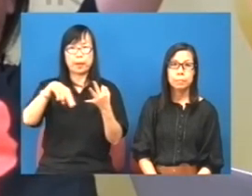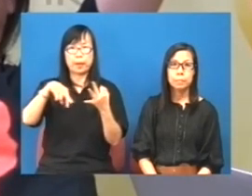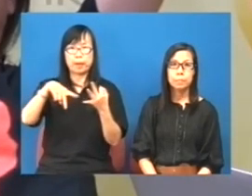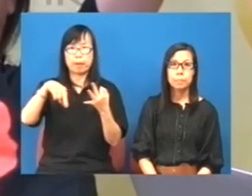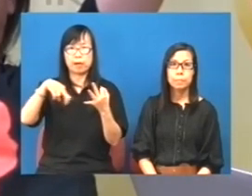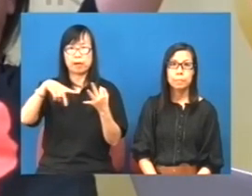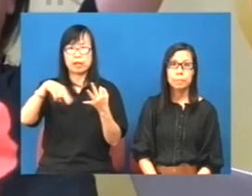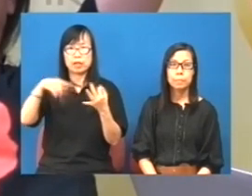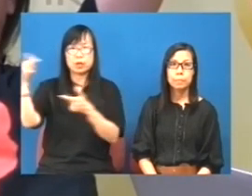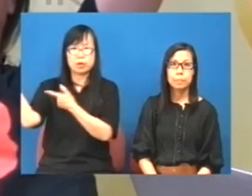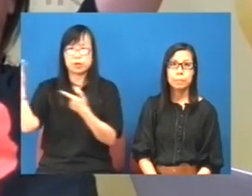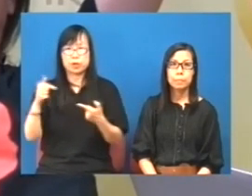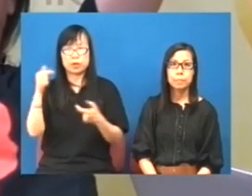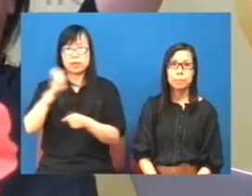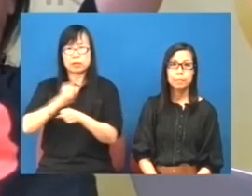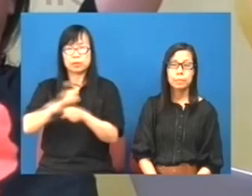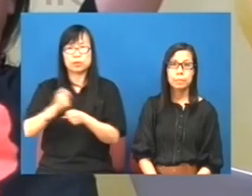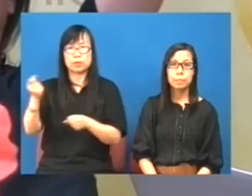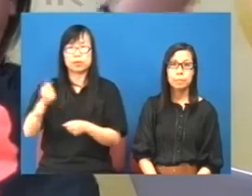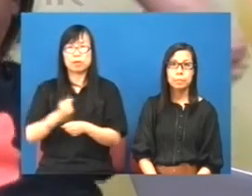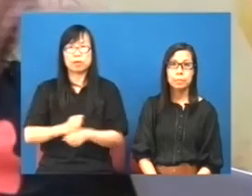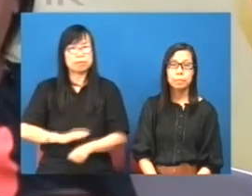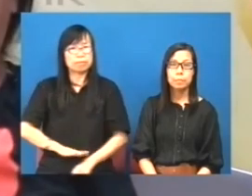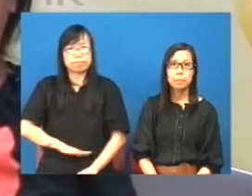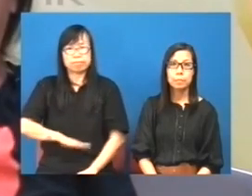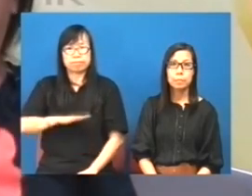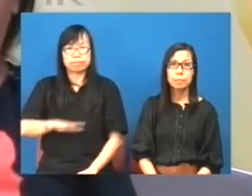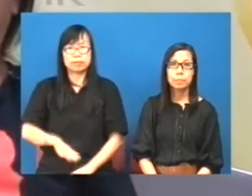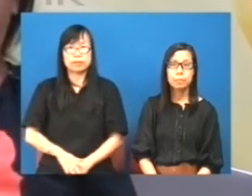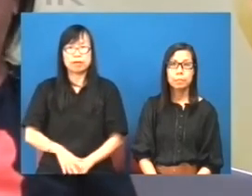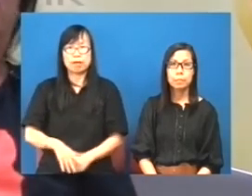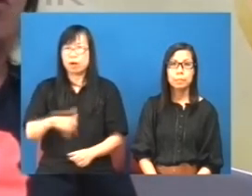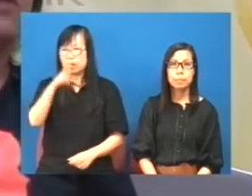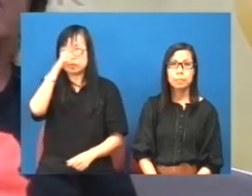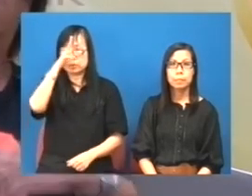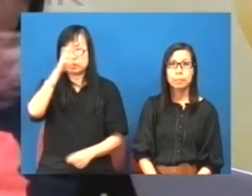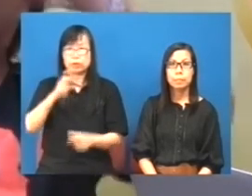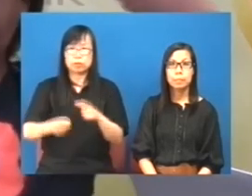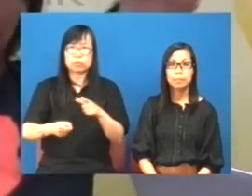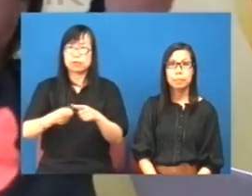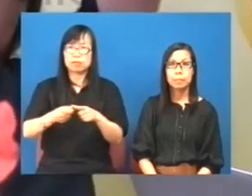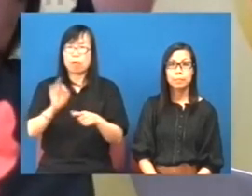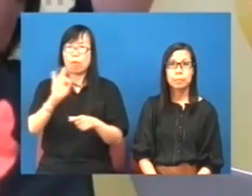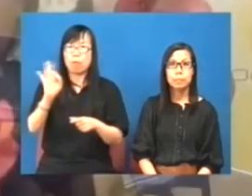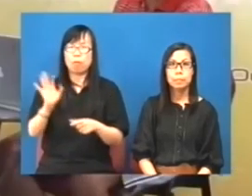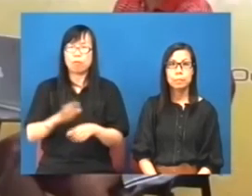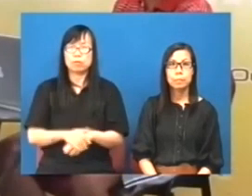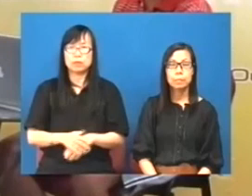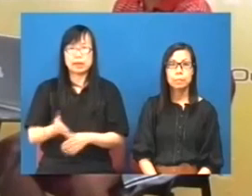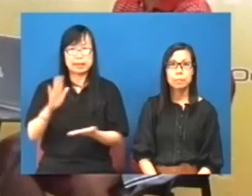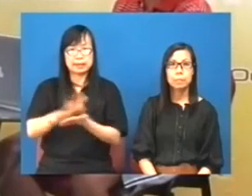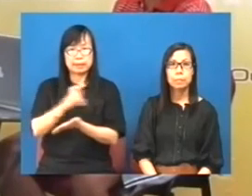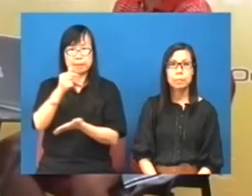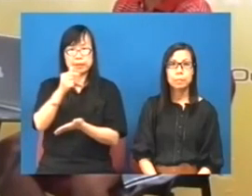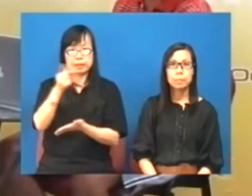如果繼續在任上做我覺得根本官場就無公正因為為甚麼呢在十年前